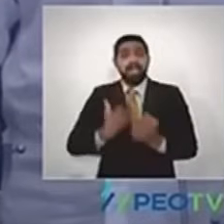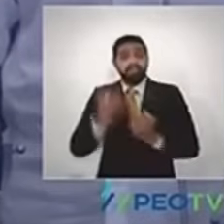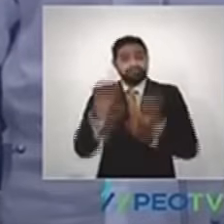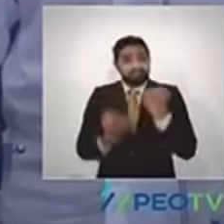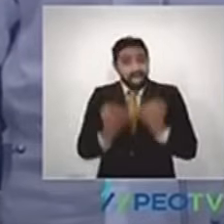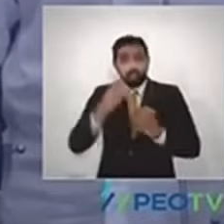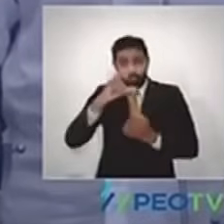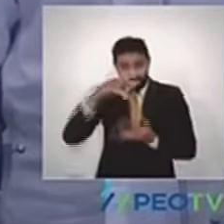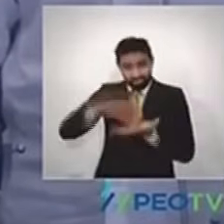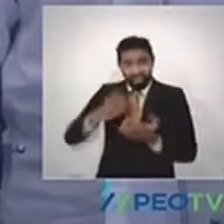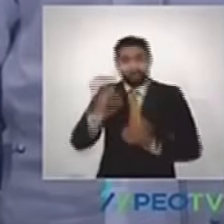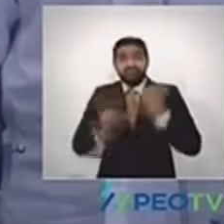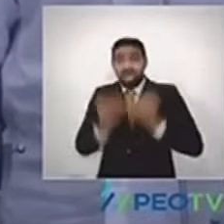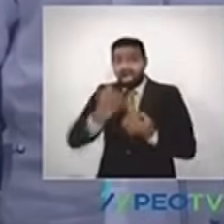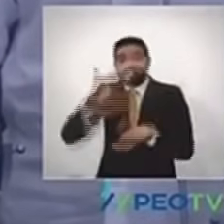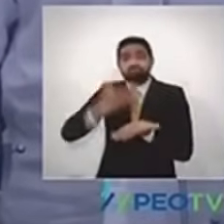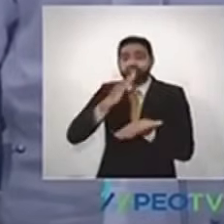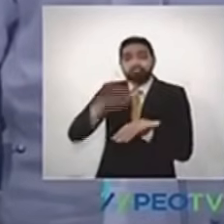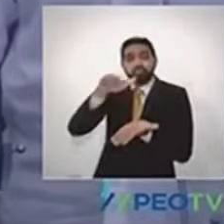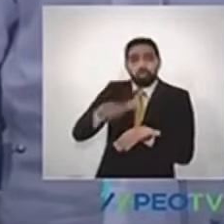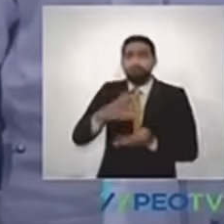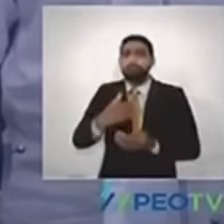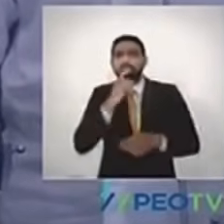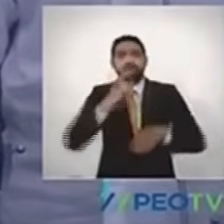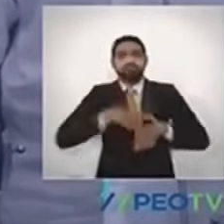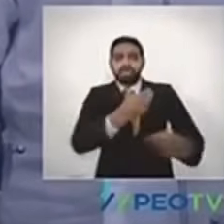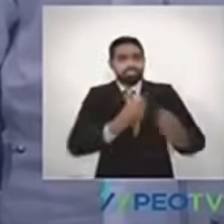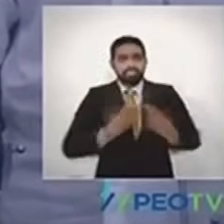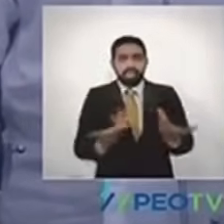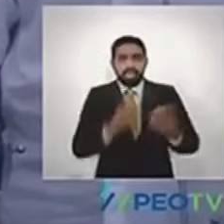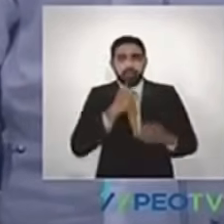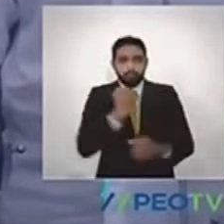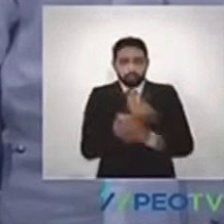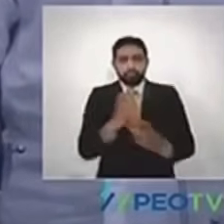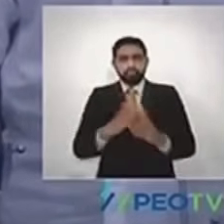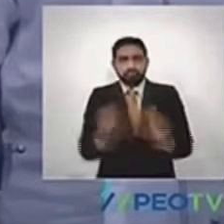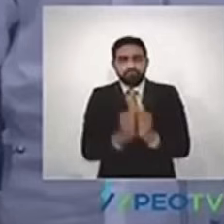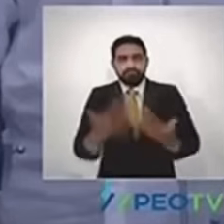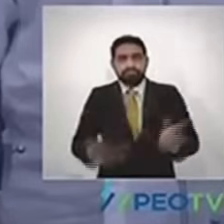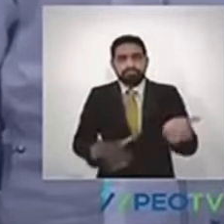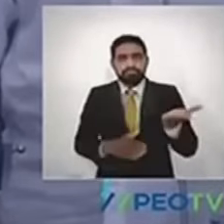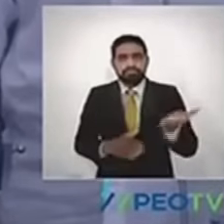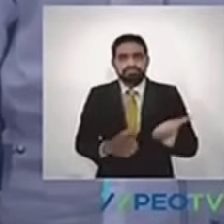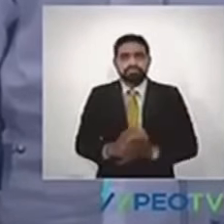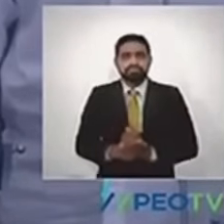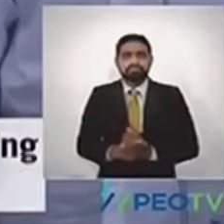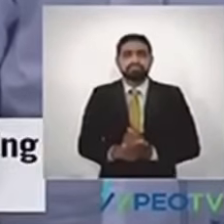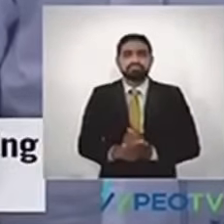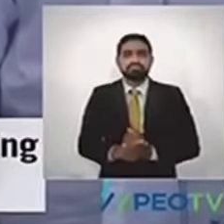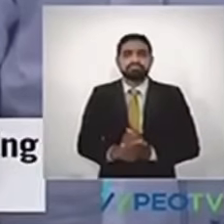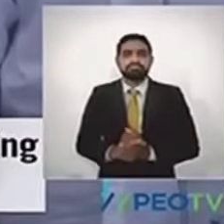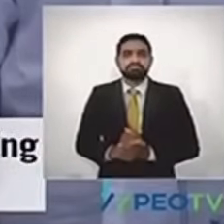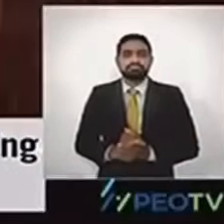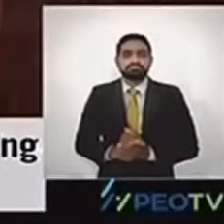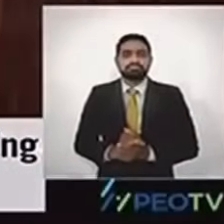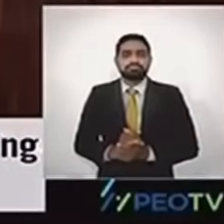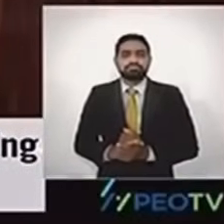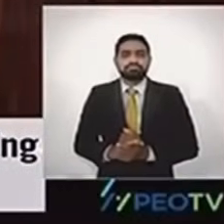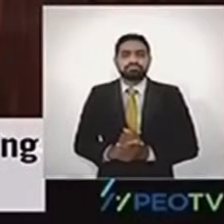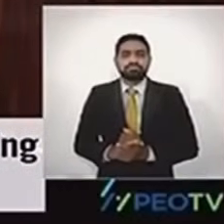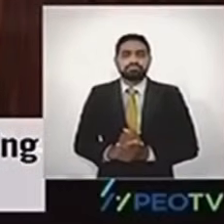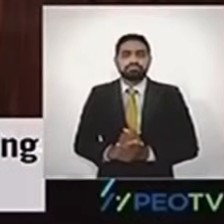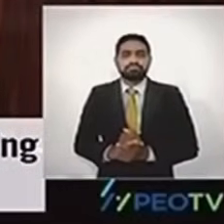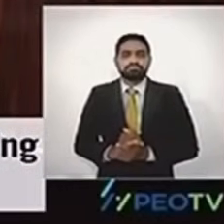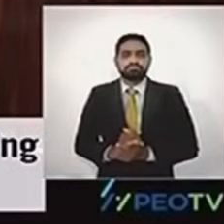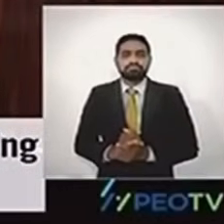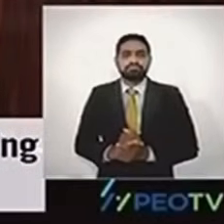limits. ඔක්කොම වාහන ටික ඊයේ කොළඹ නගරේ අයින් කරා පාකින් එකක් නැවතුවා. ඒයිද ගරු කතානායක ඒක දැන් ඔබතුමාලා පැමිණිල්ලක් කරලා